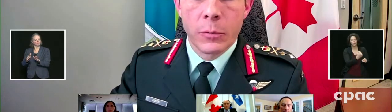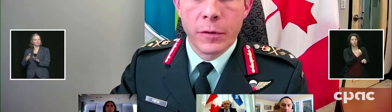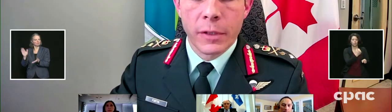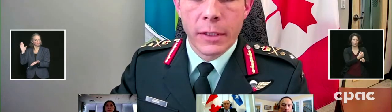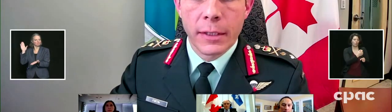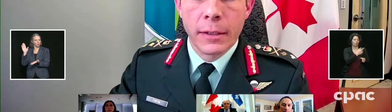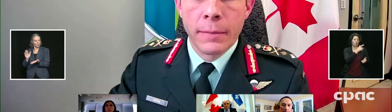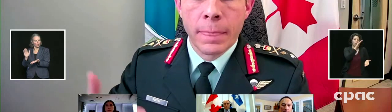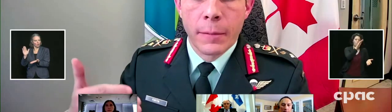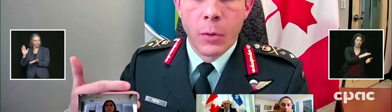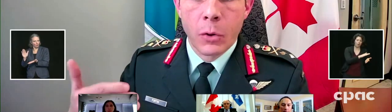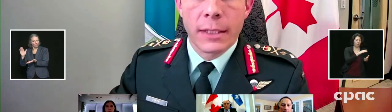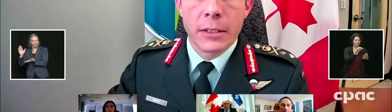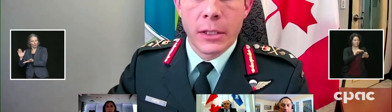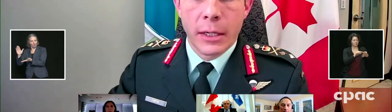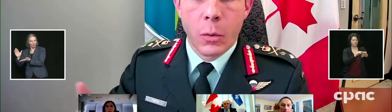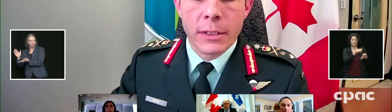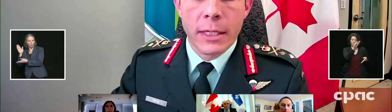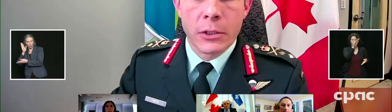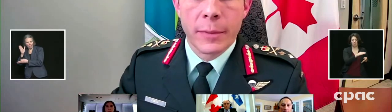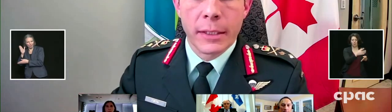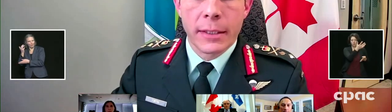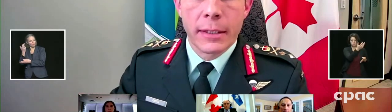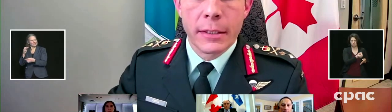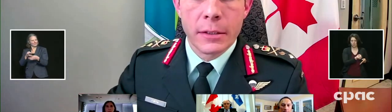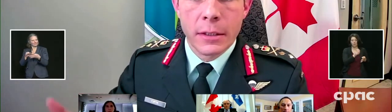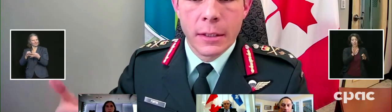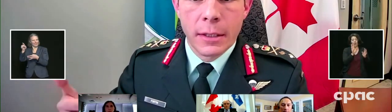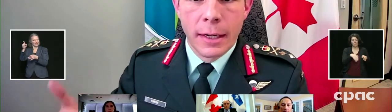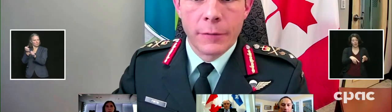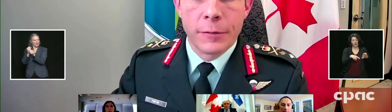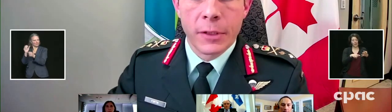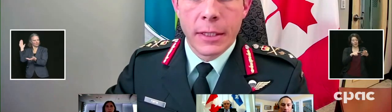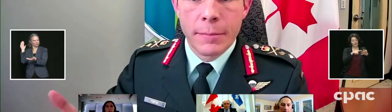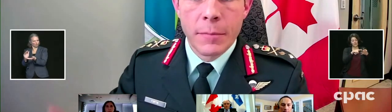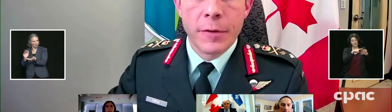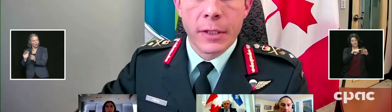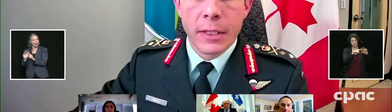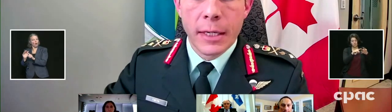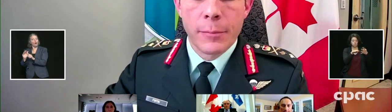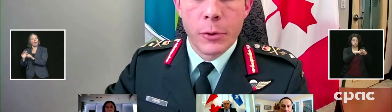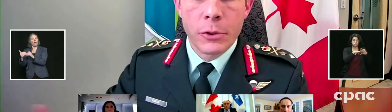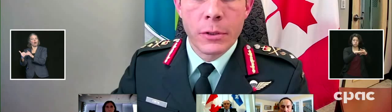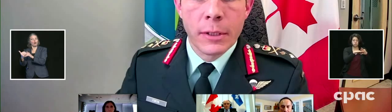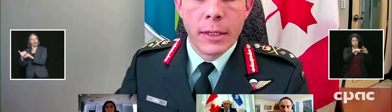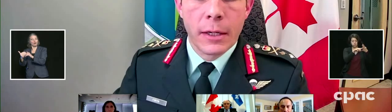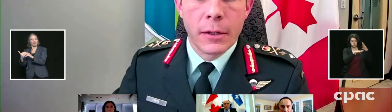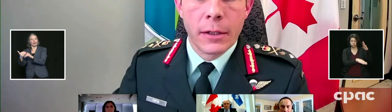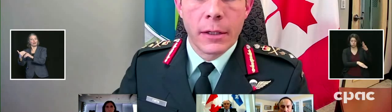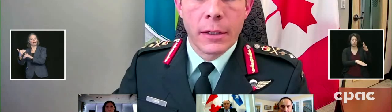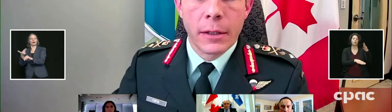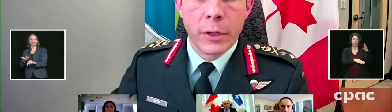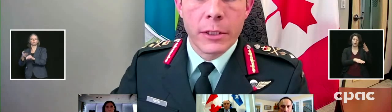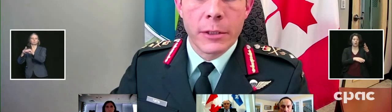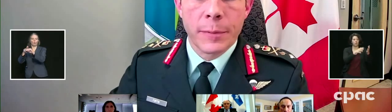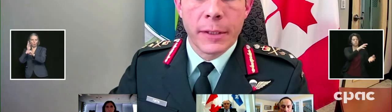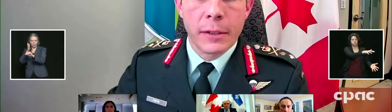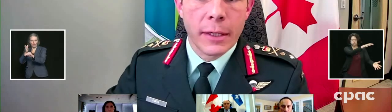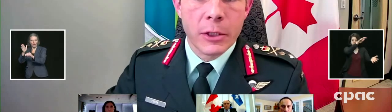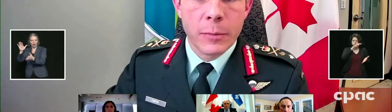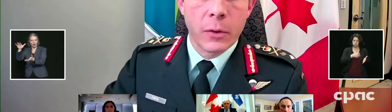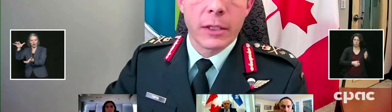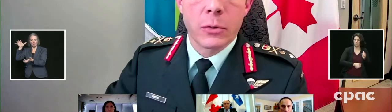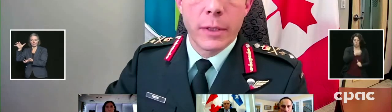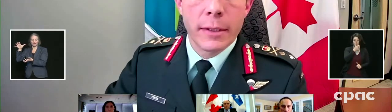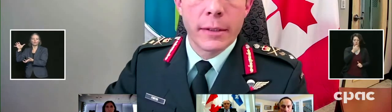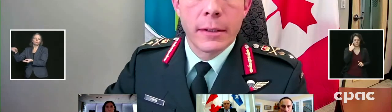en début février. Mais on s'attend à ce que la croissance se matérialise en février, mi-février et plus. Alors, pour respecter leur